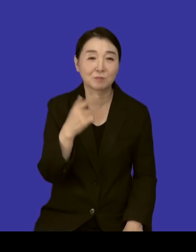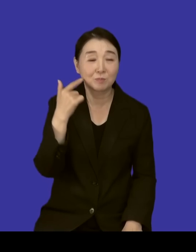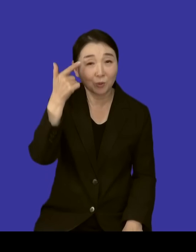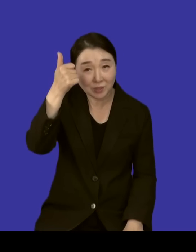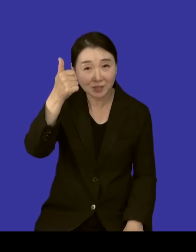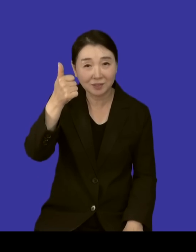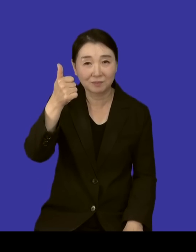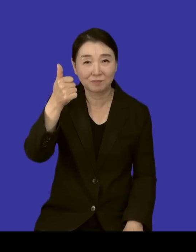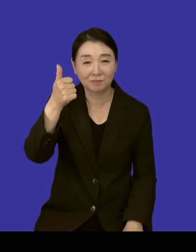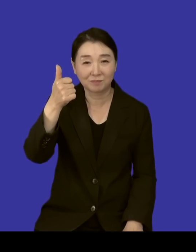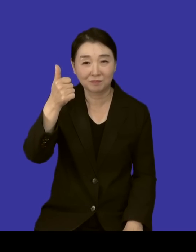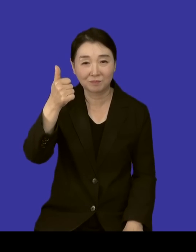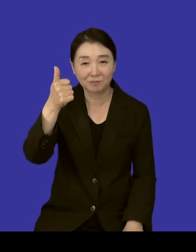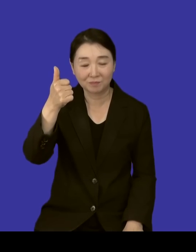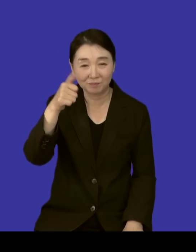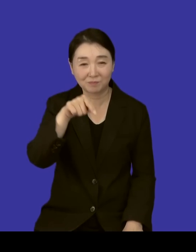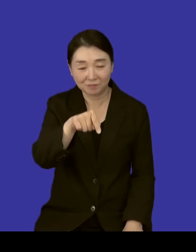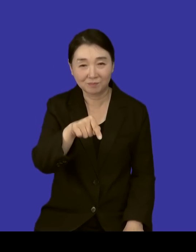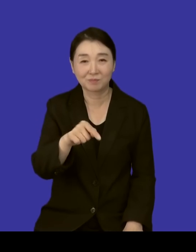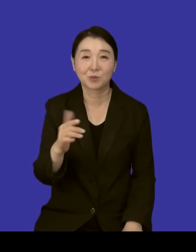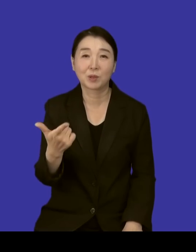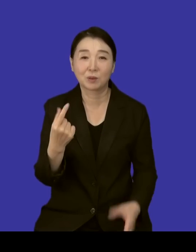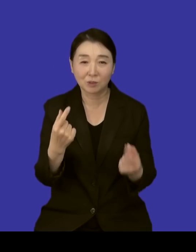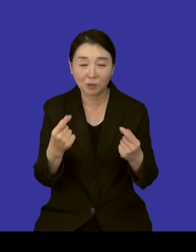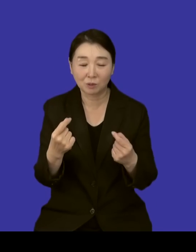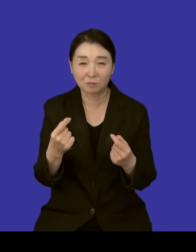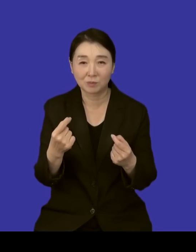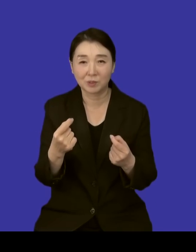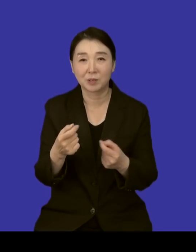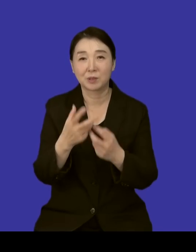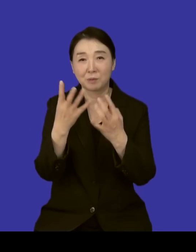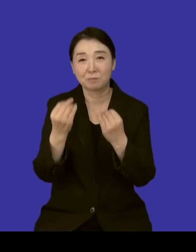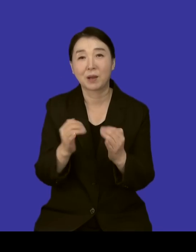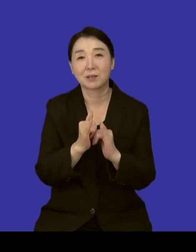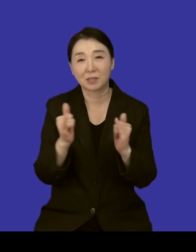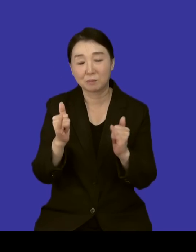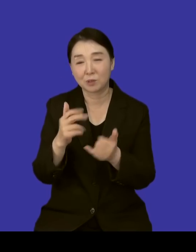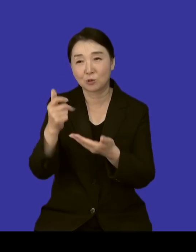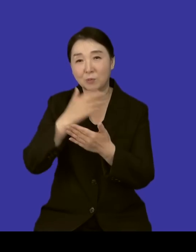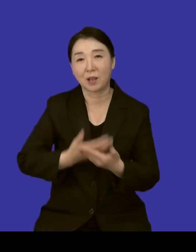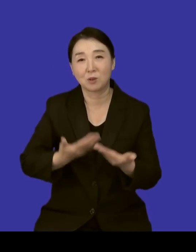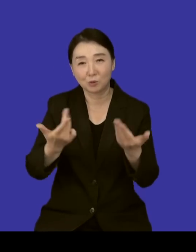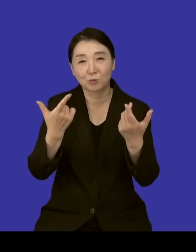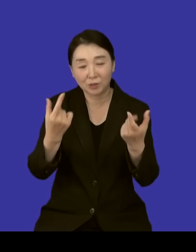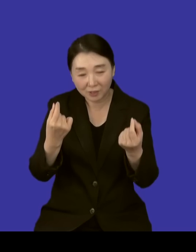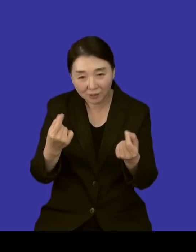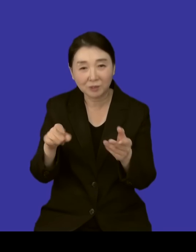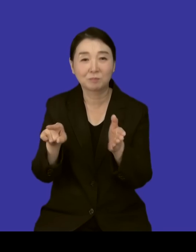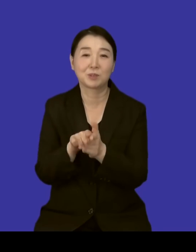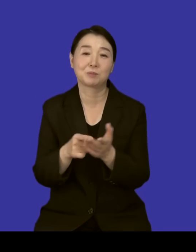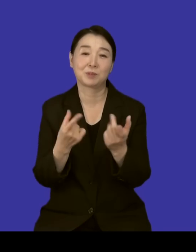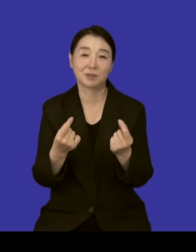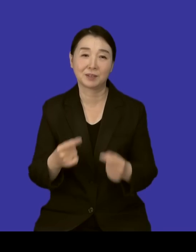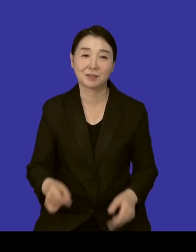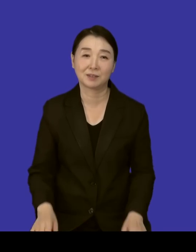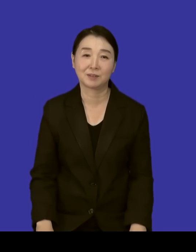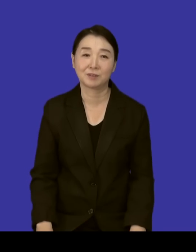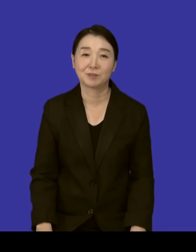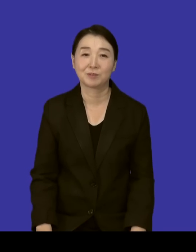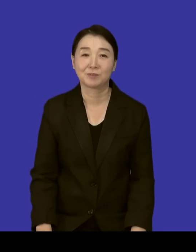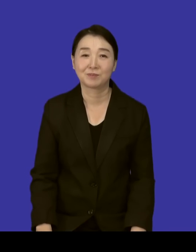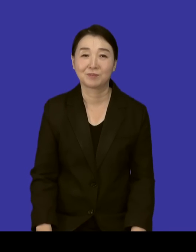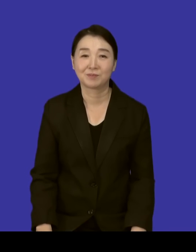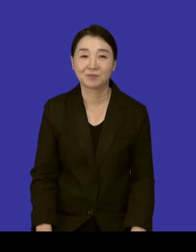목사님이 우리 많은 분들에게 주님을 알릴 수 있게 해주셨던 그 믿음이 아니었나 아유, 싶습니다.